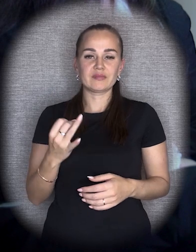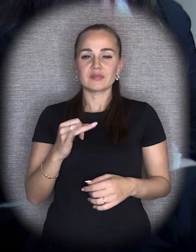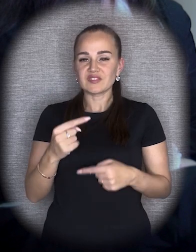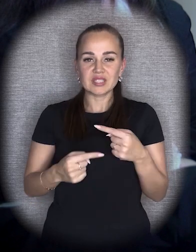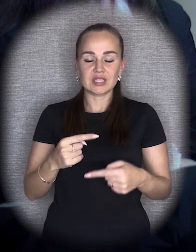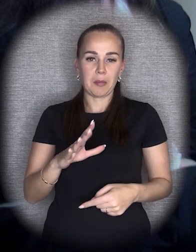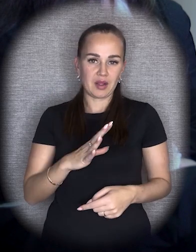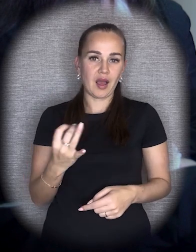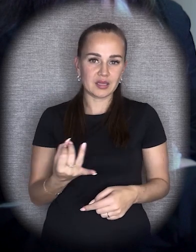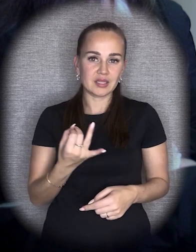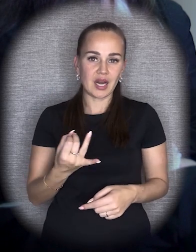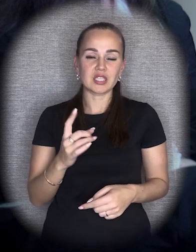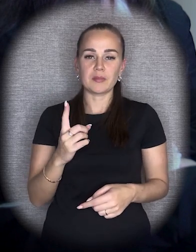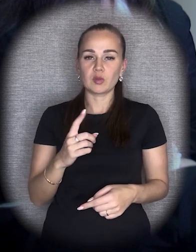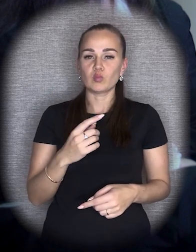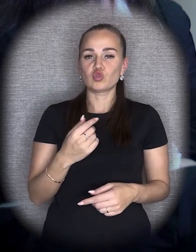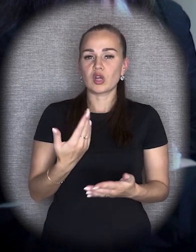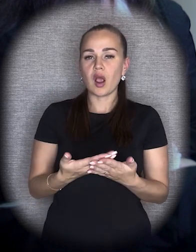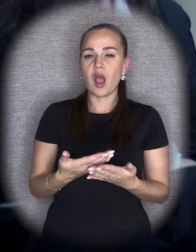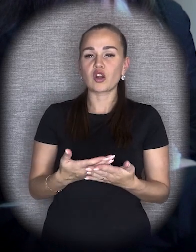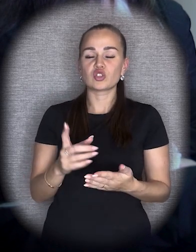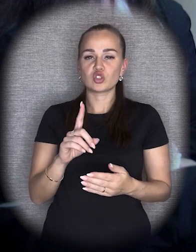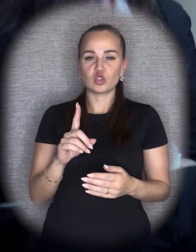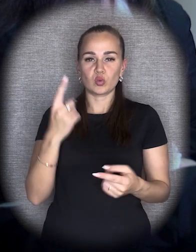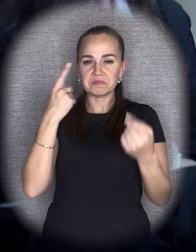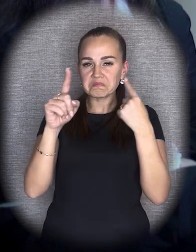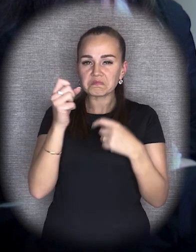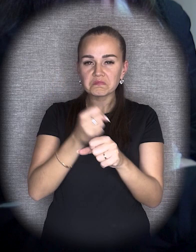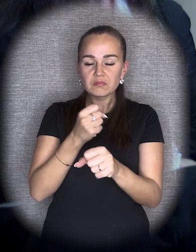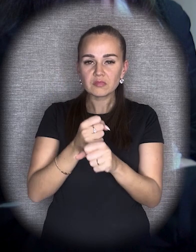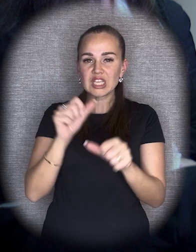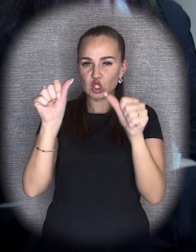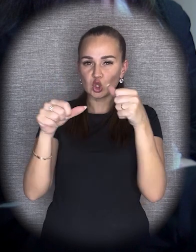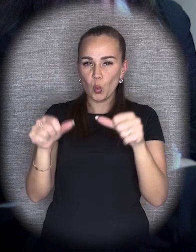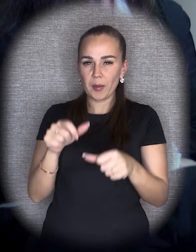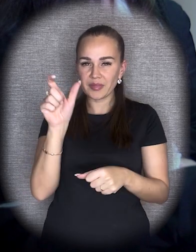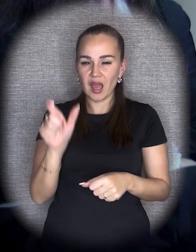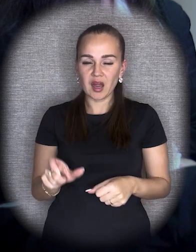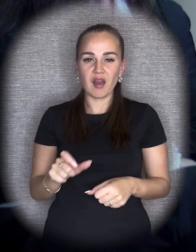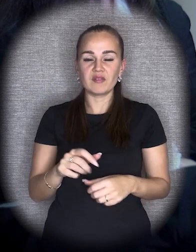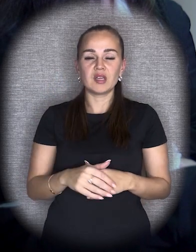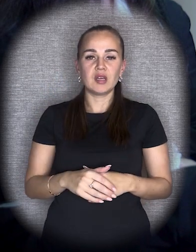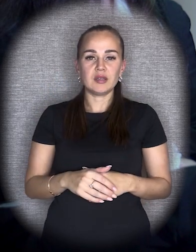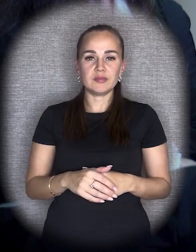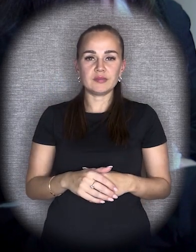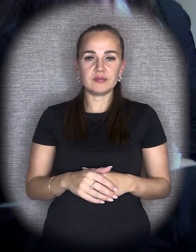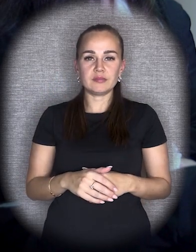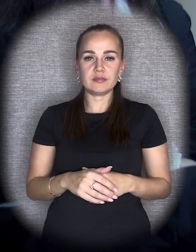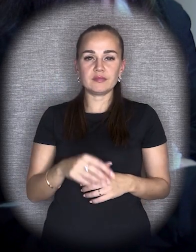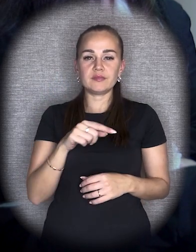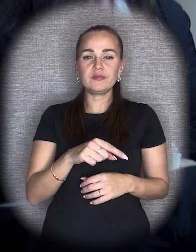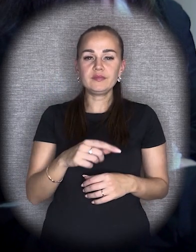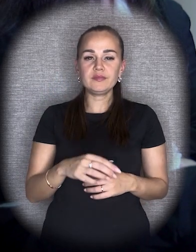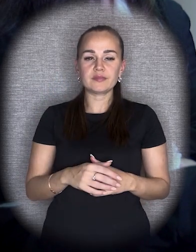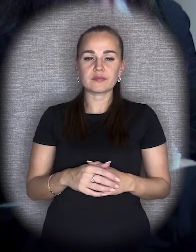был интересен, потому что, мне кажется, вот творения именно скульпторов, они никоим образом не...